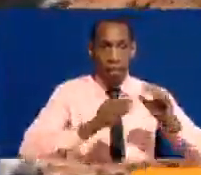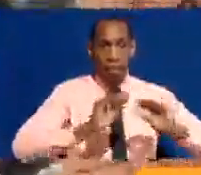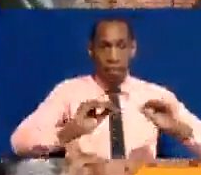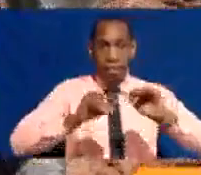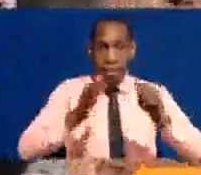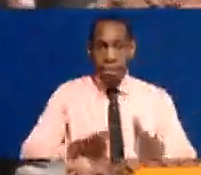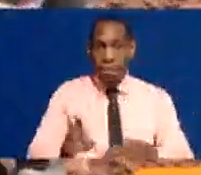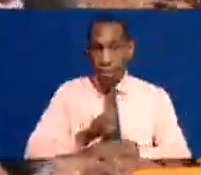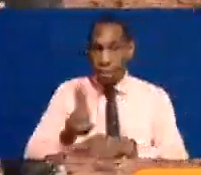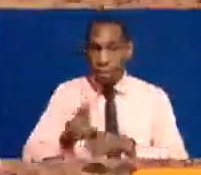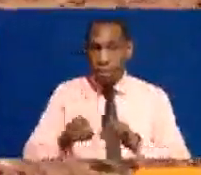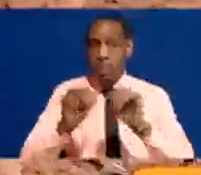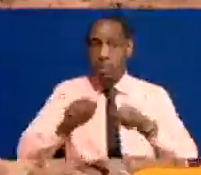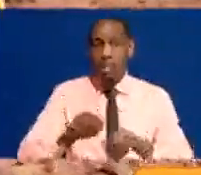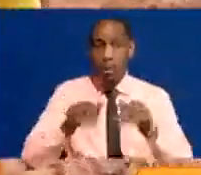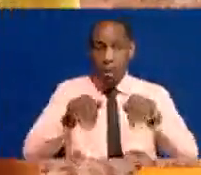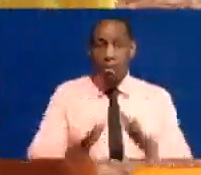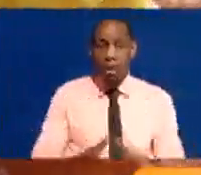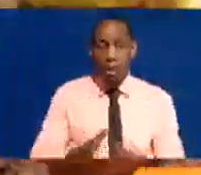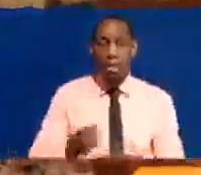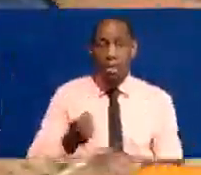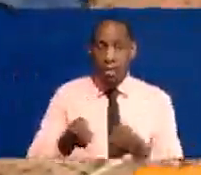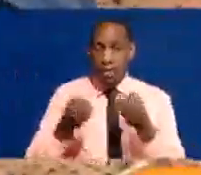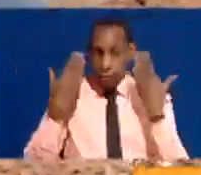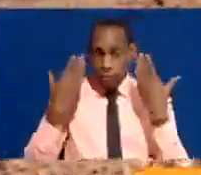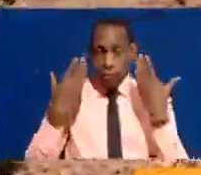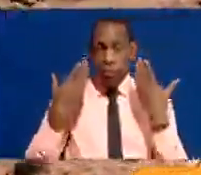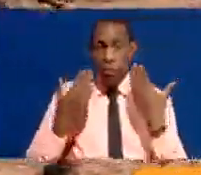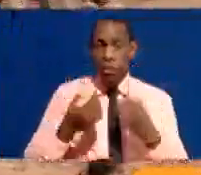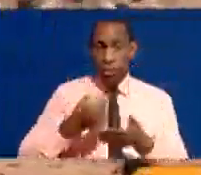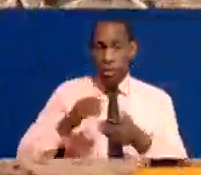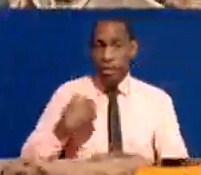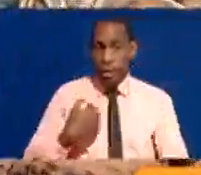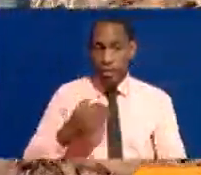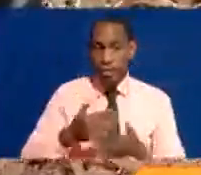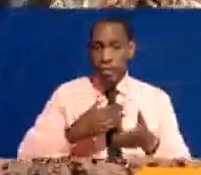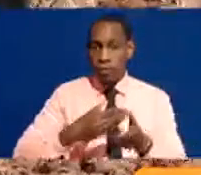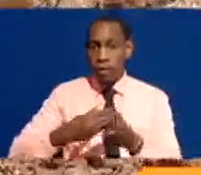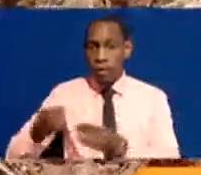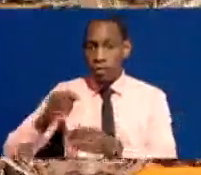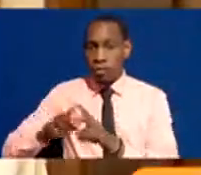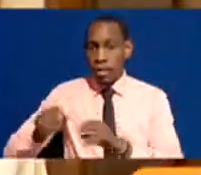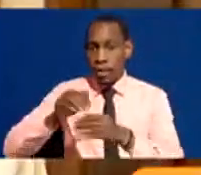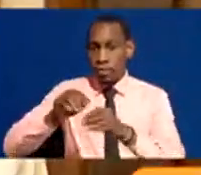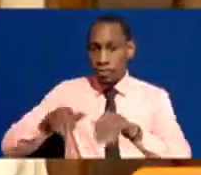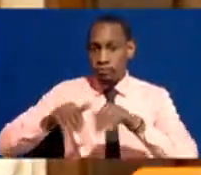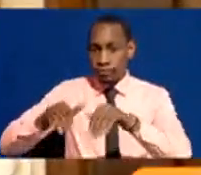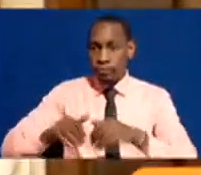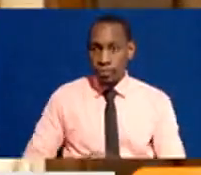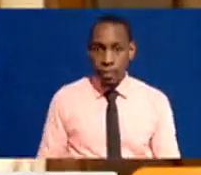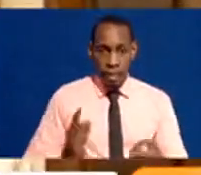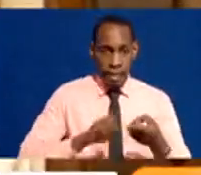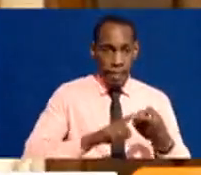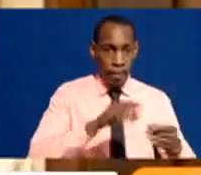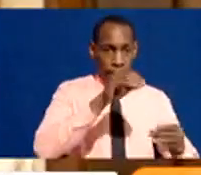wakulima kutumika ili mkulima awe na taarifa ya hali halisi kabla ya kwenda shambani. Kando na zile inputs